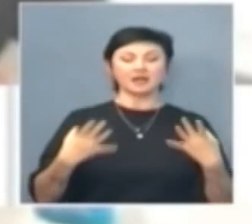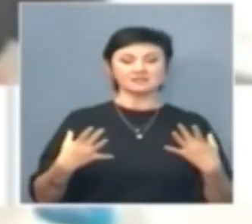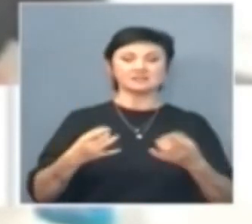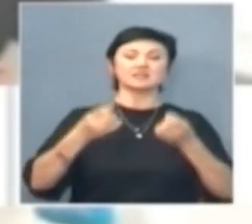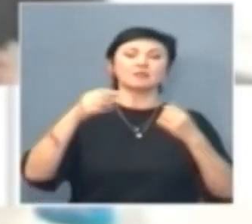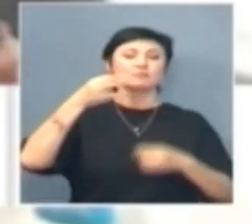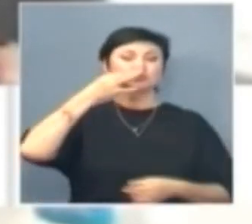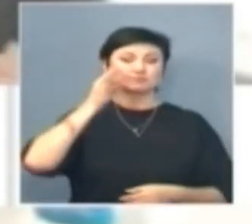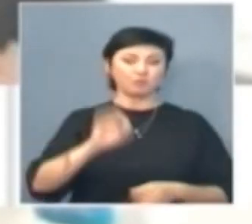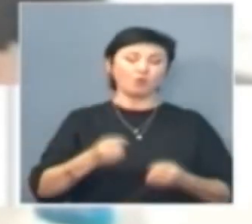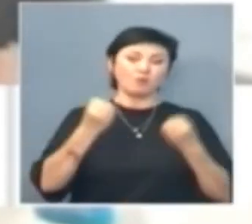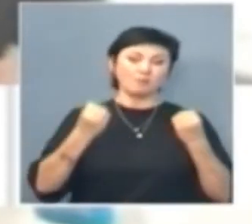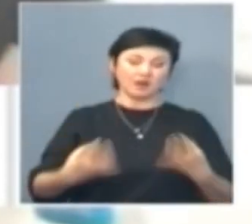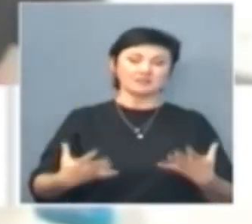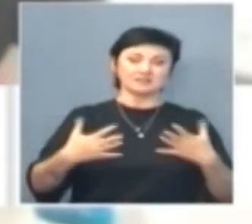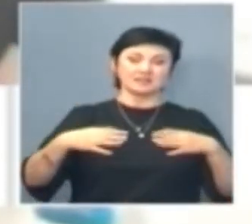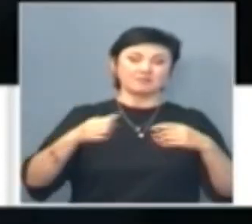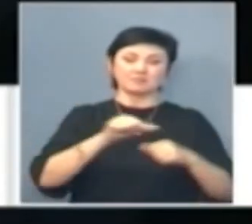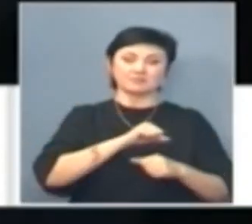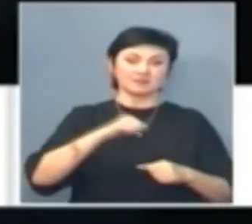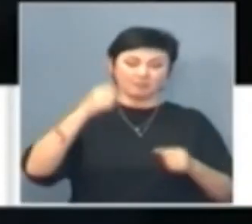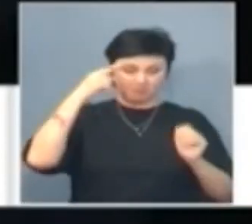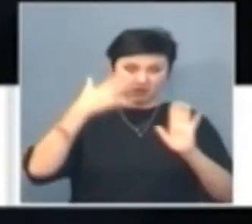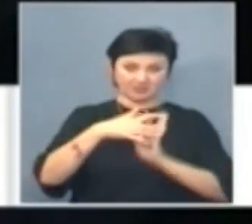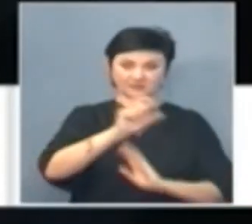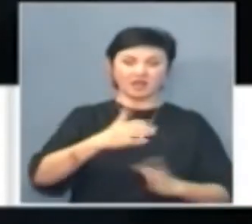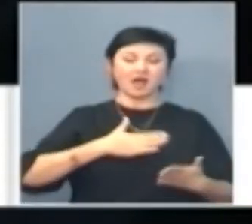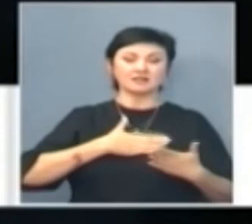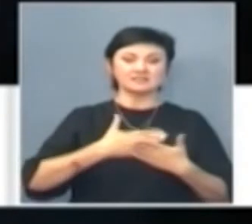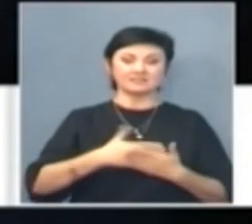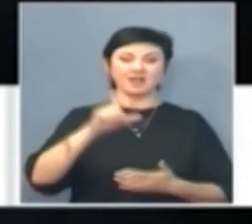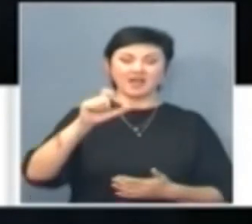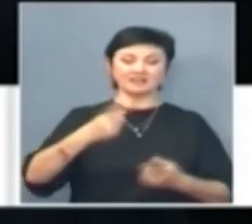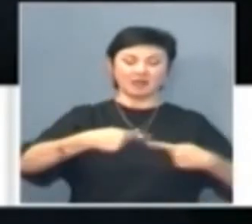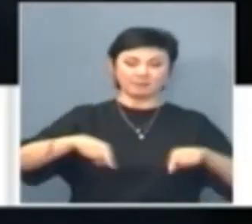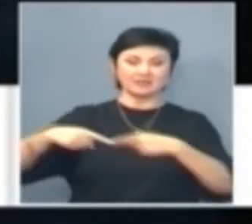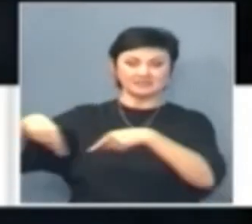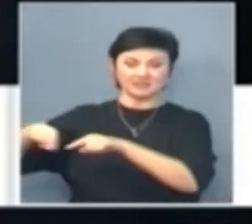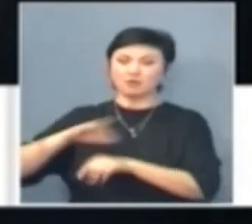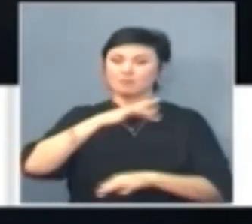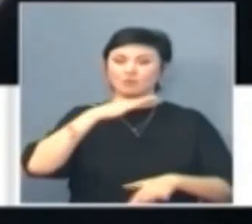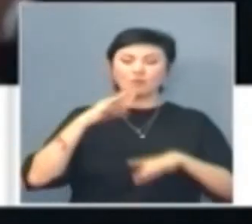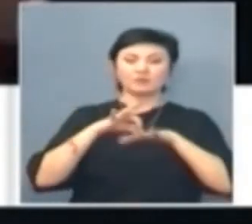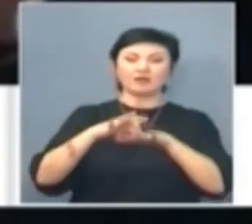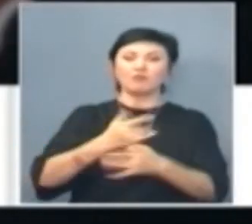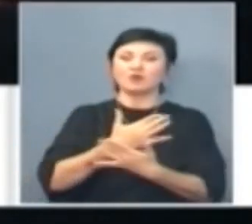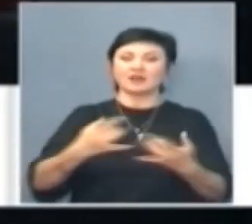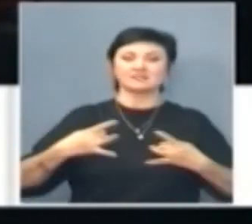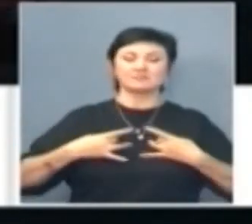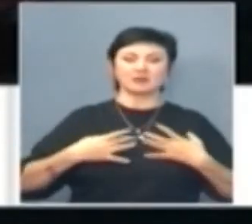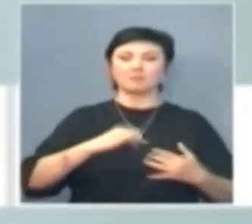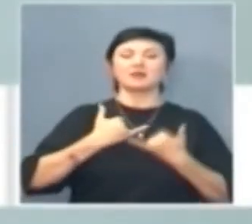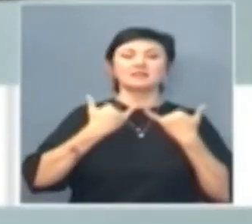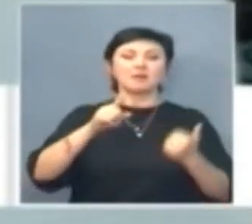адаптивным способом, понятным каждому человеку. Кроме того, активисты этнокультурных объединений проводят множество различных мероприятий для